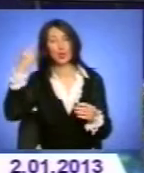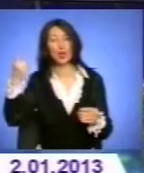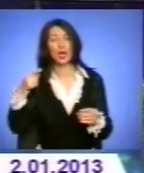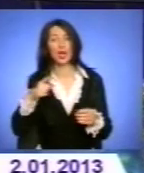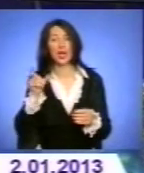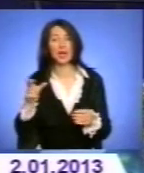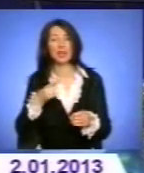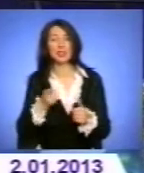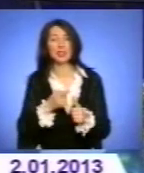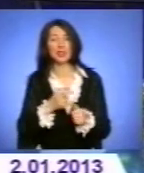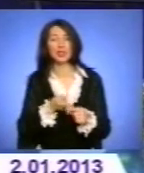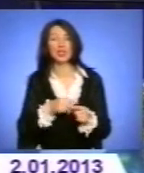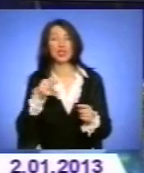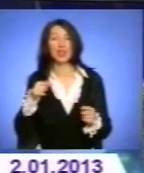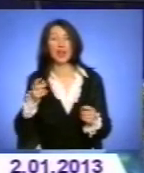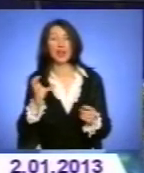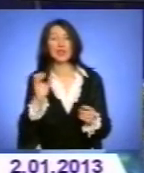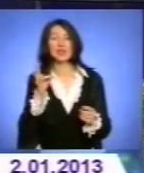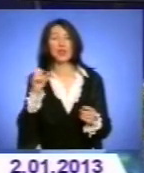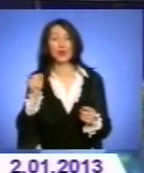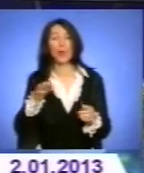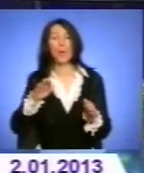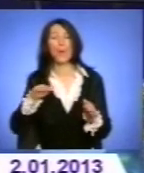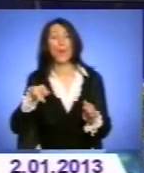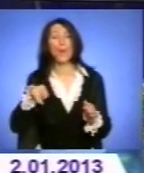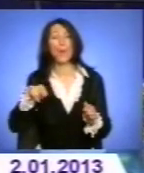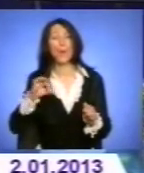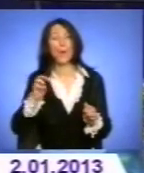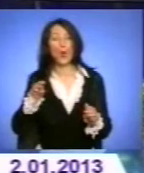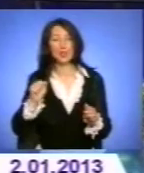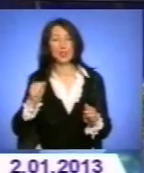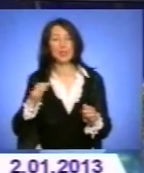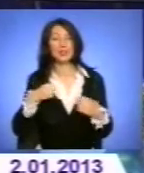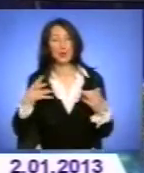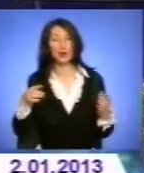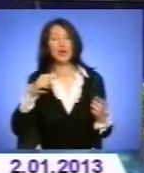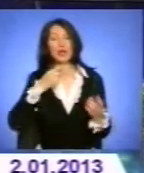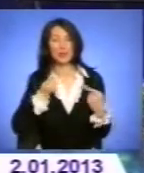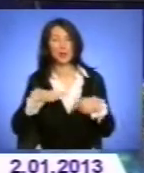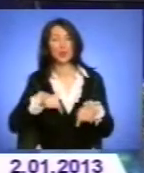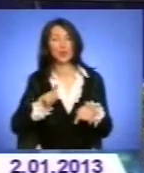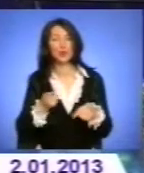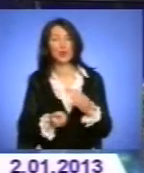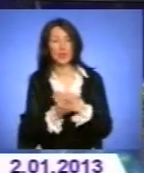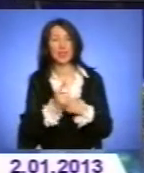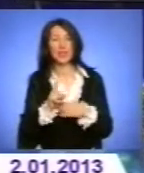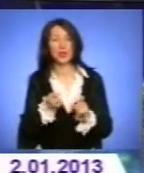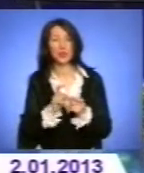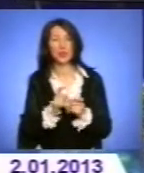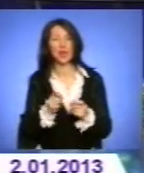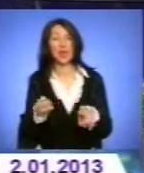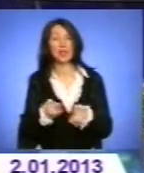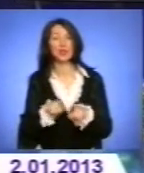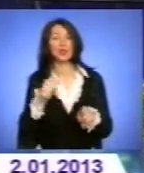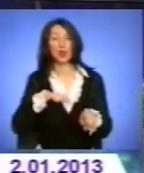синдром посвятковою депресією. Чому вона виникає і як з нею боротися, а також про характерні ознаки українського свята. Далі